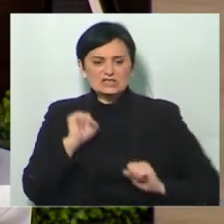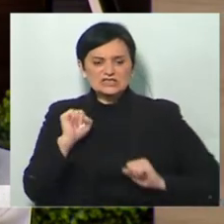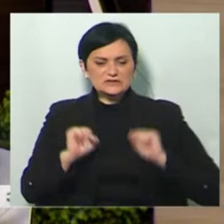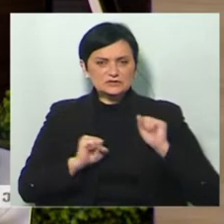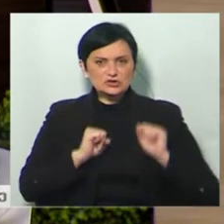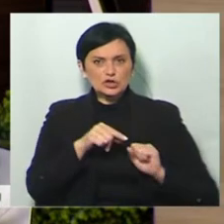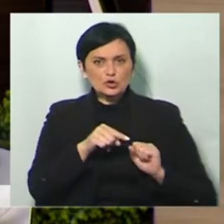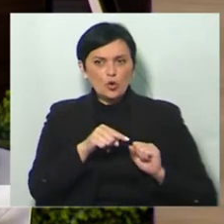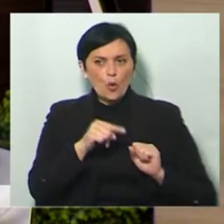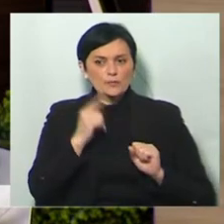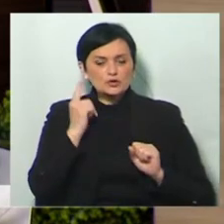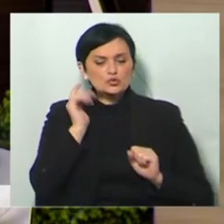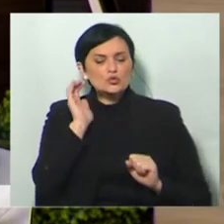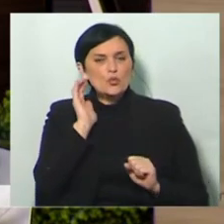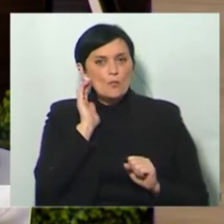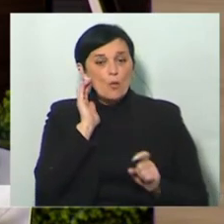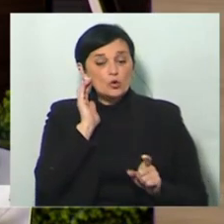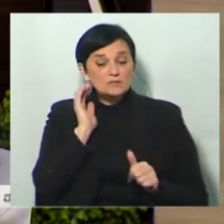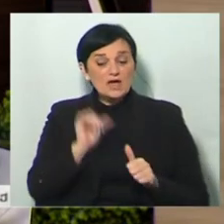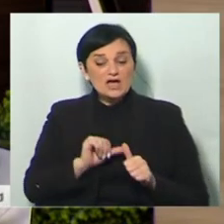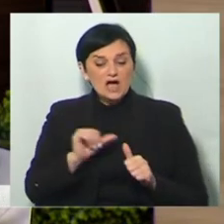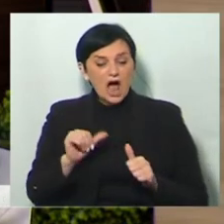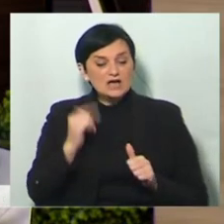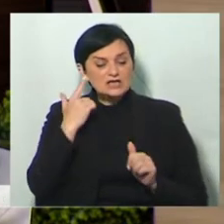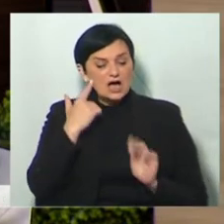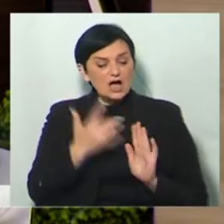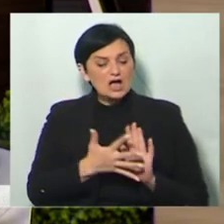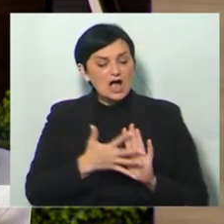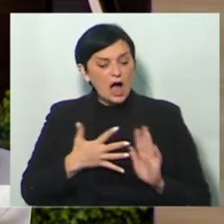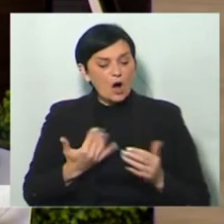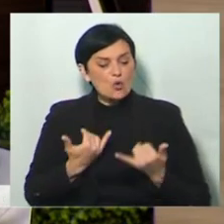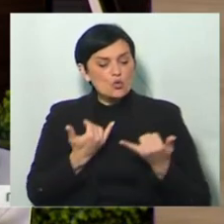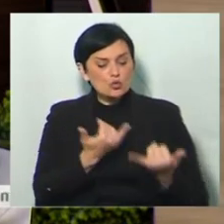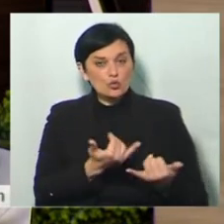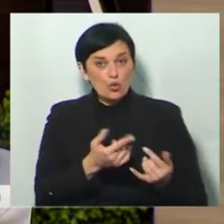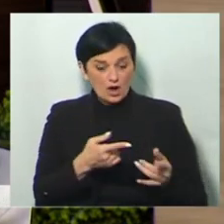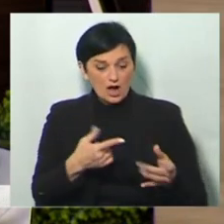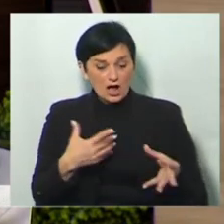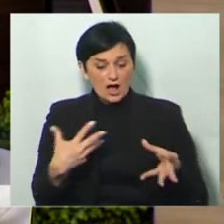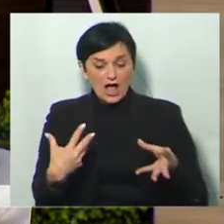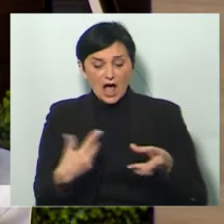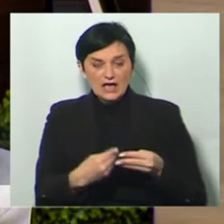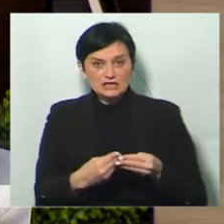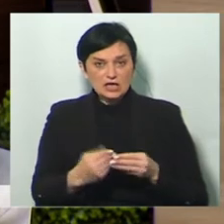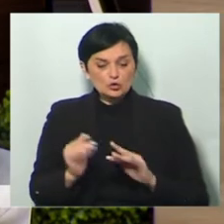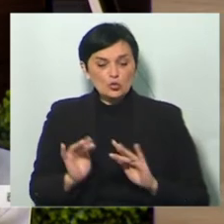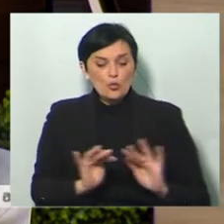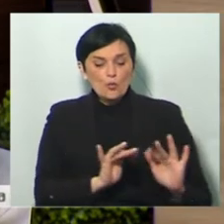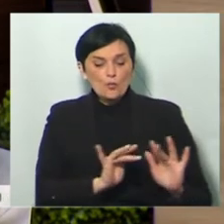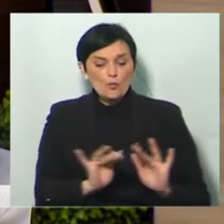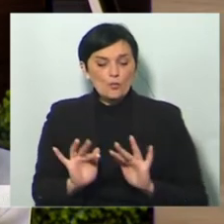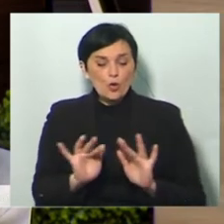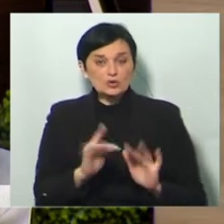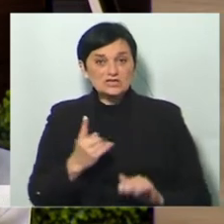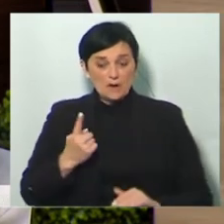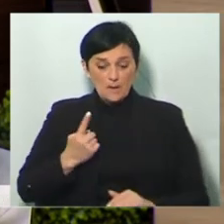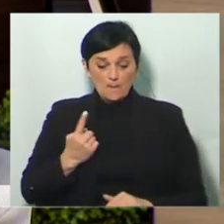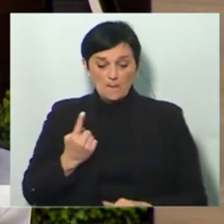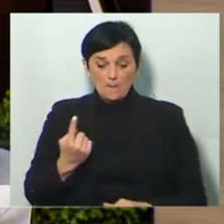romas gaugos, mosmenis garda, de is romelit mastanertat modraops, am